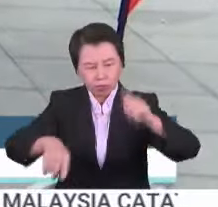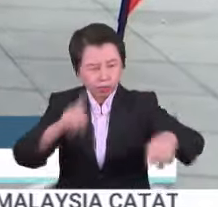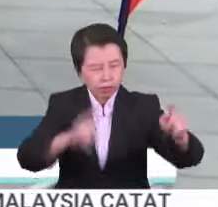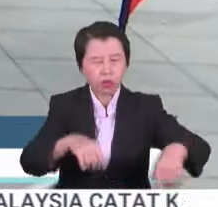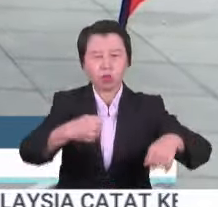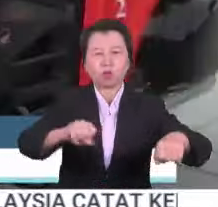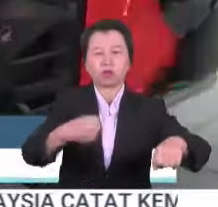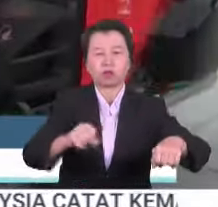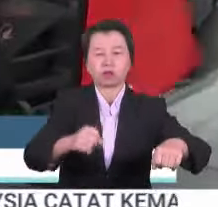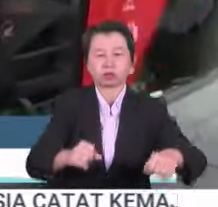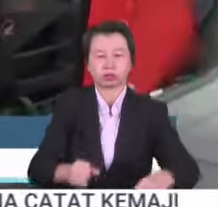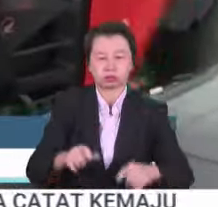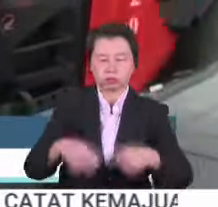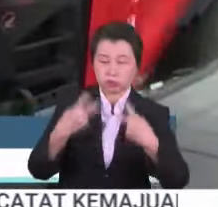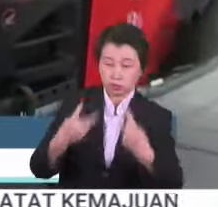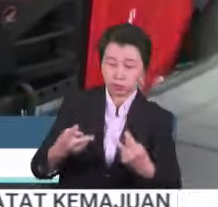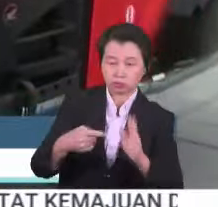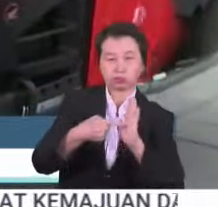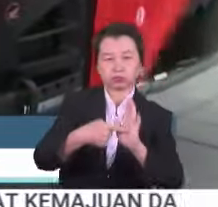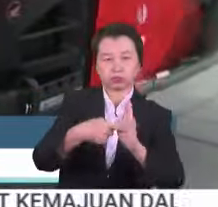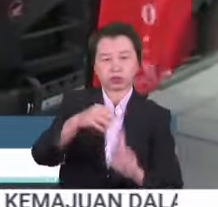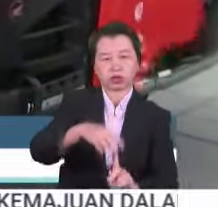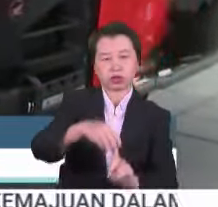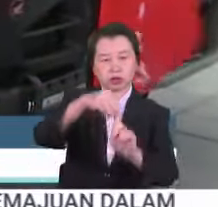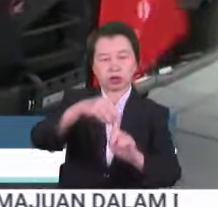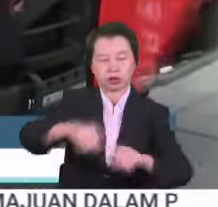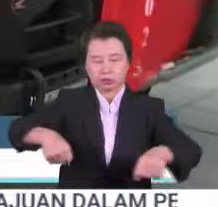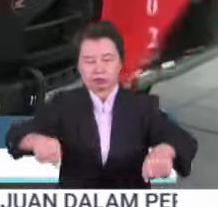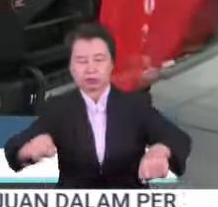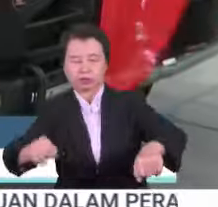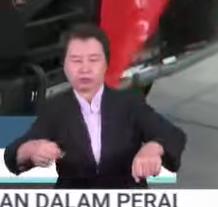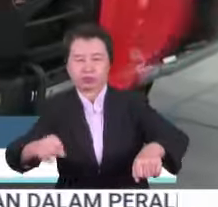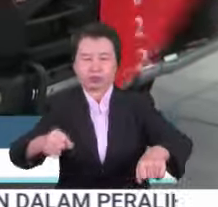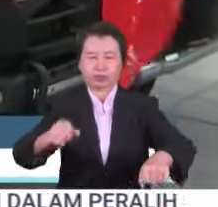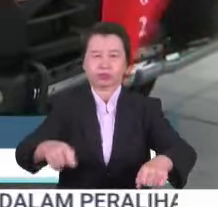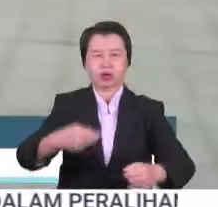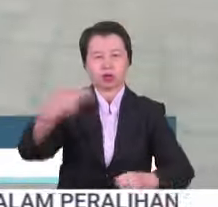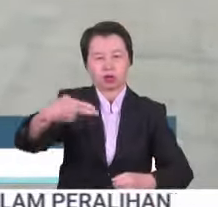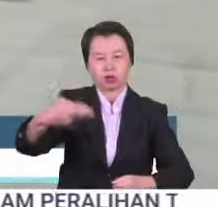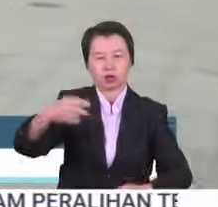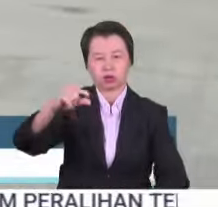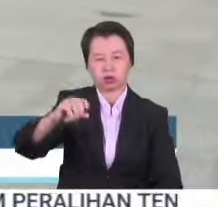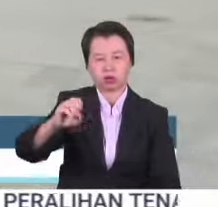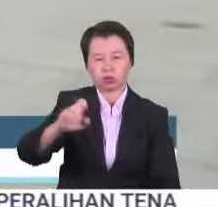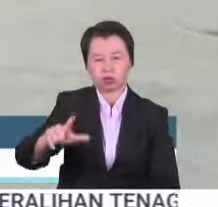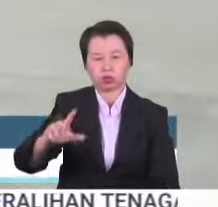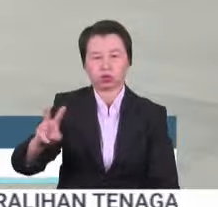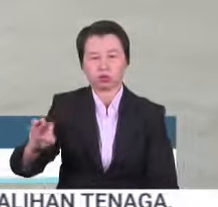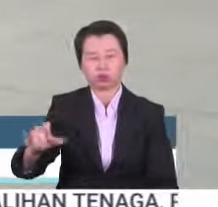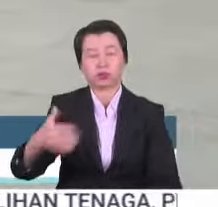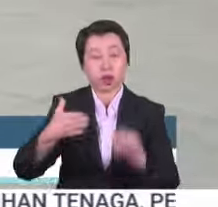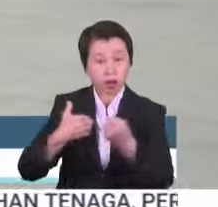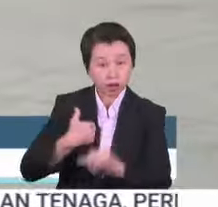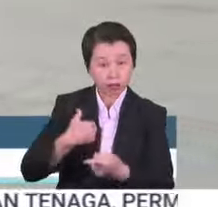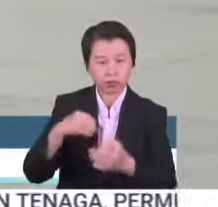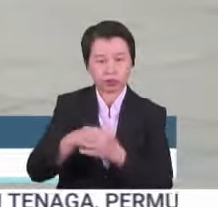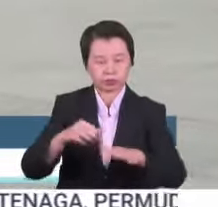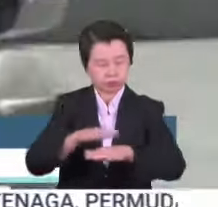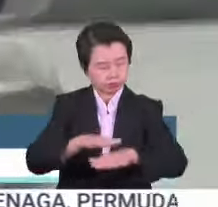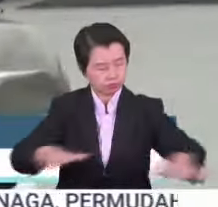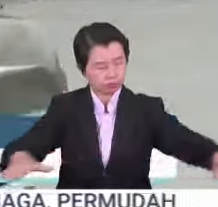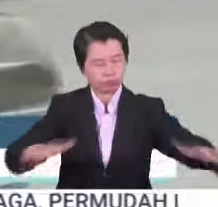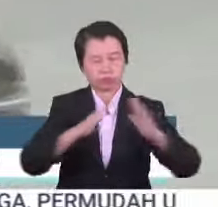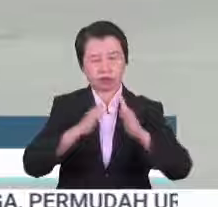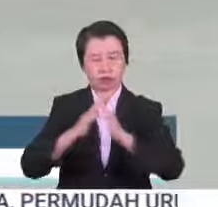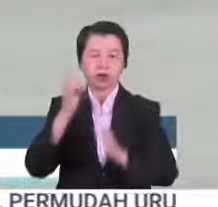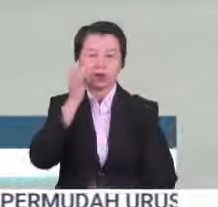terlibat menariknya pertunjukan khas daripada penunggang motosikal Honda Gold Wings turut diadakan di dataran Medan